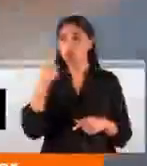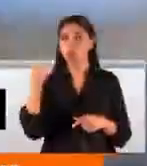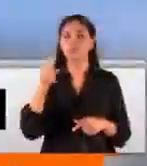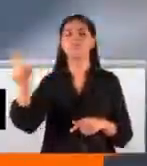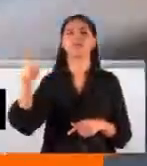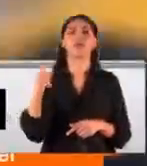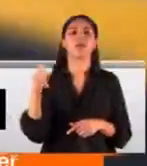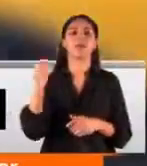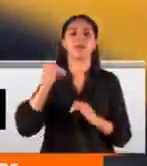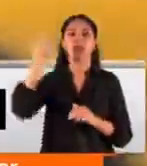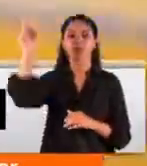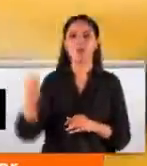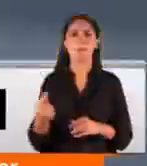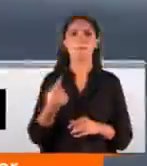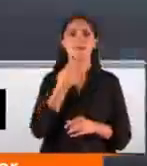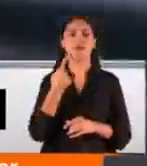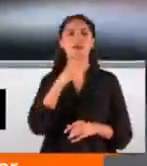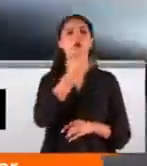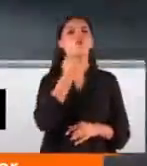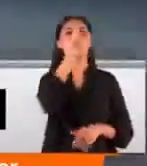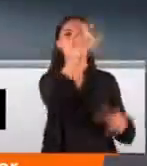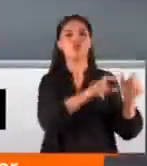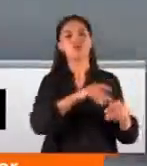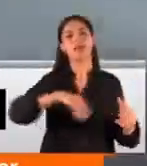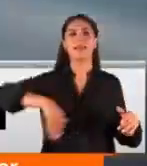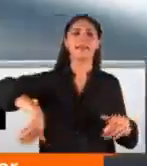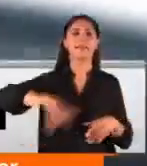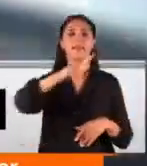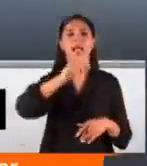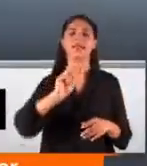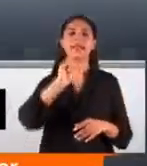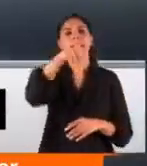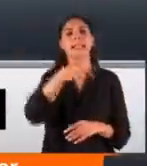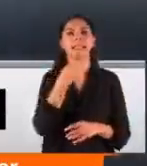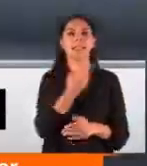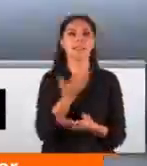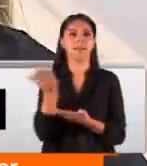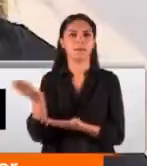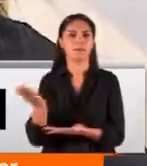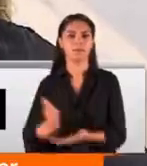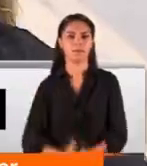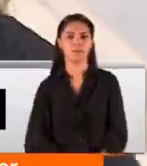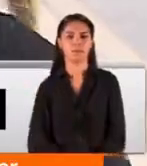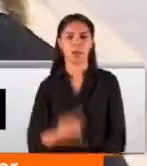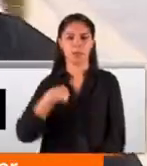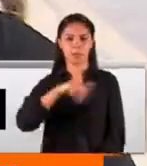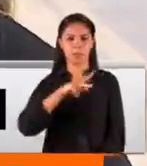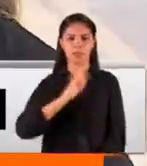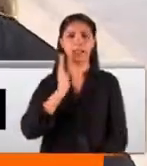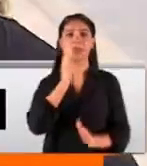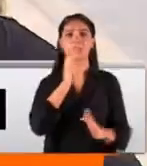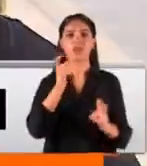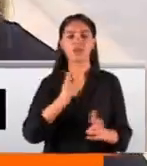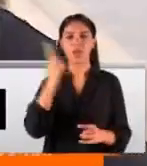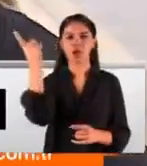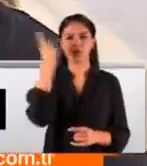etti. Tartıştığı müşterileri indirdi. Gitmiyorum ya Allah araba arızalandı kardeşim. Gitme. Biz de gideceğimiz yeri sorduk